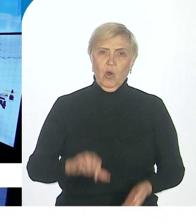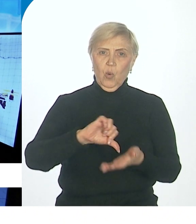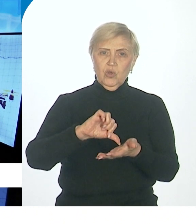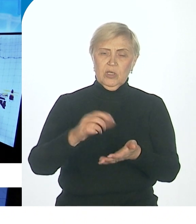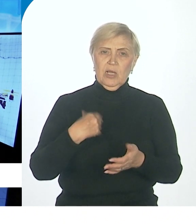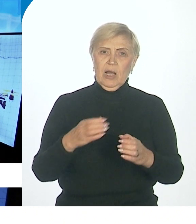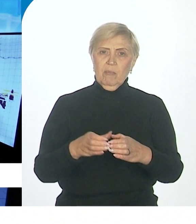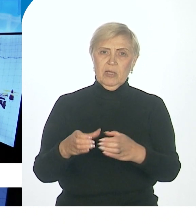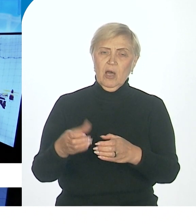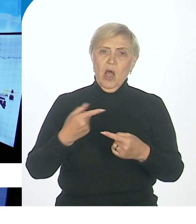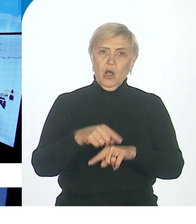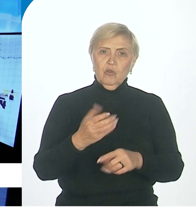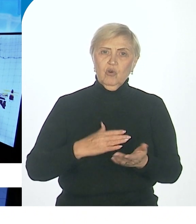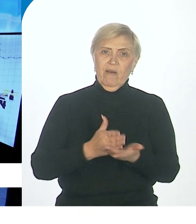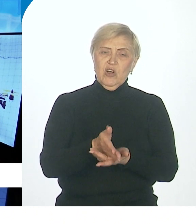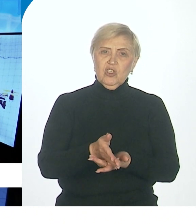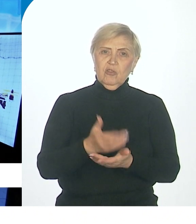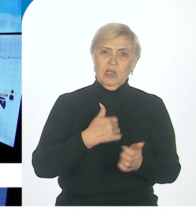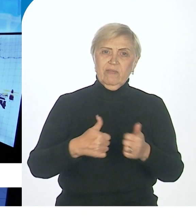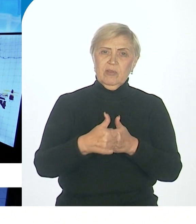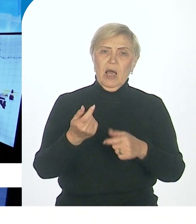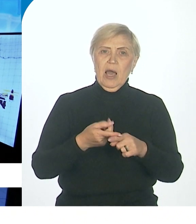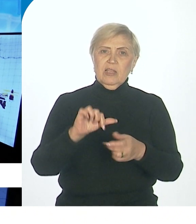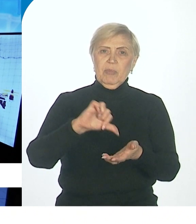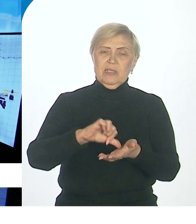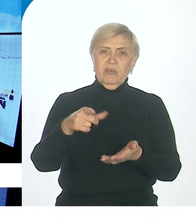команды, которая вышла в финал, это представители